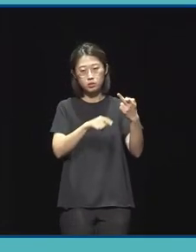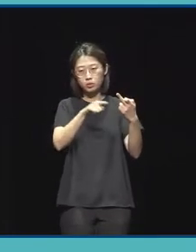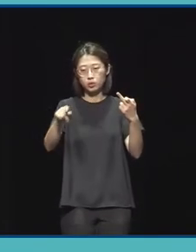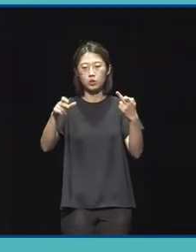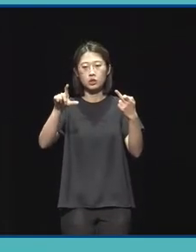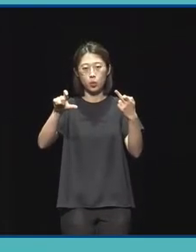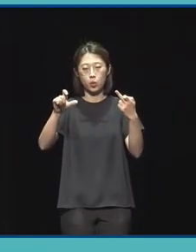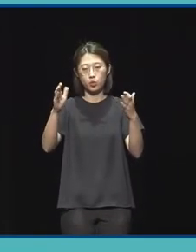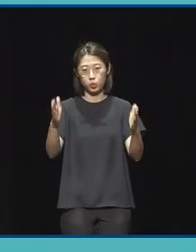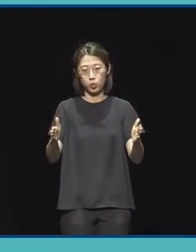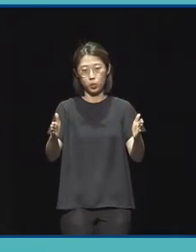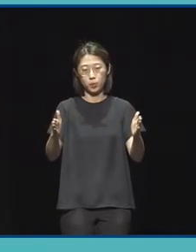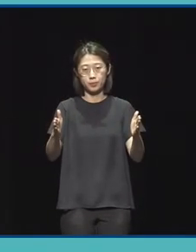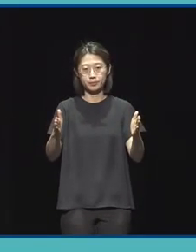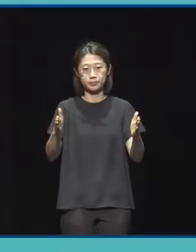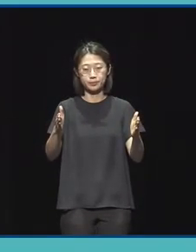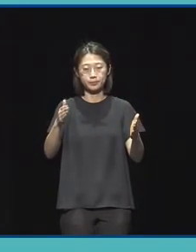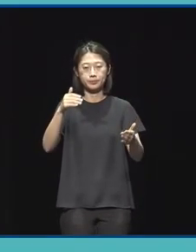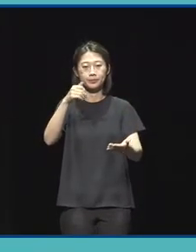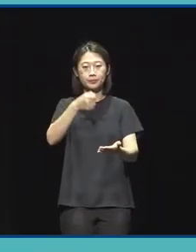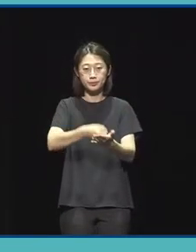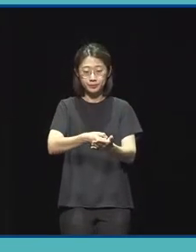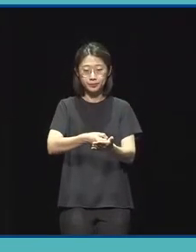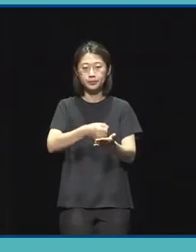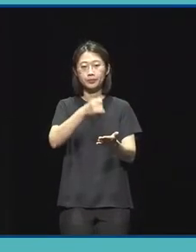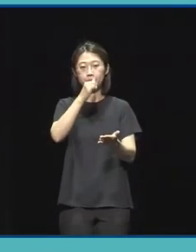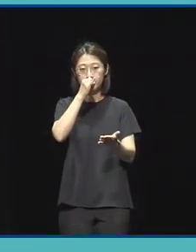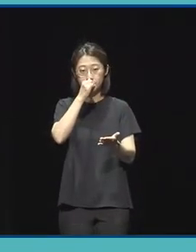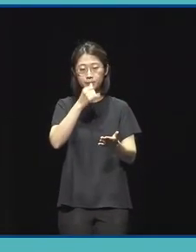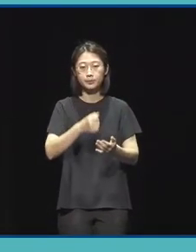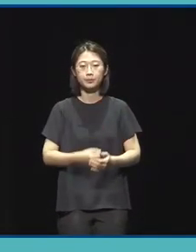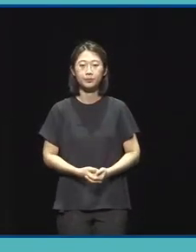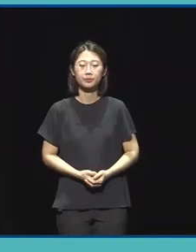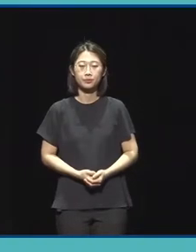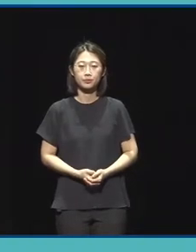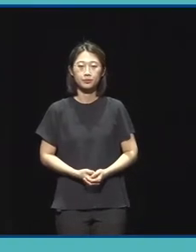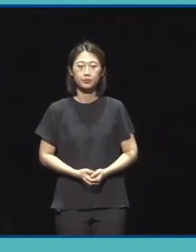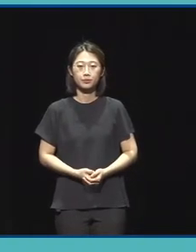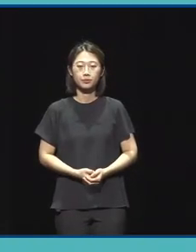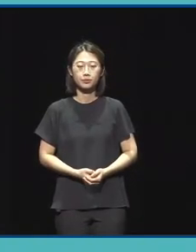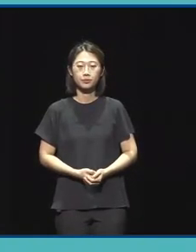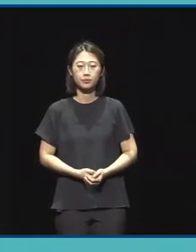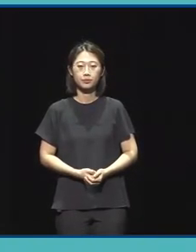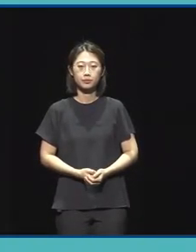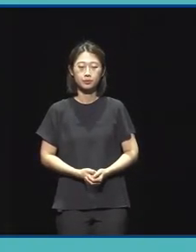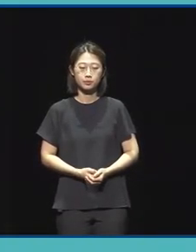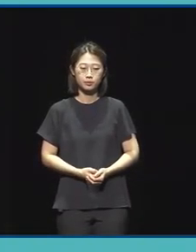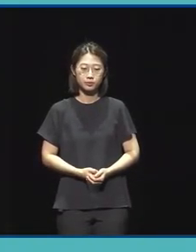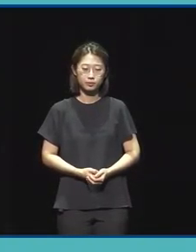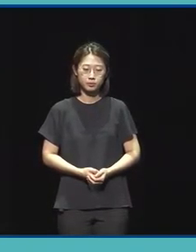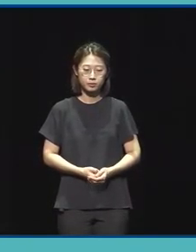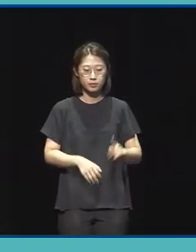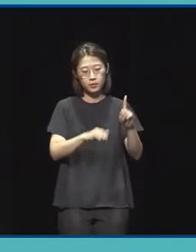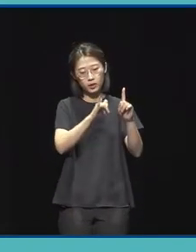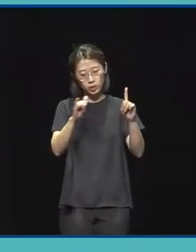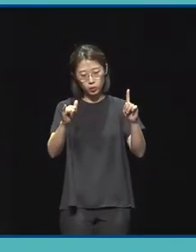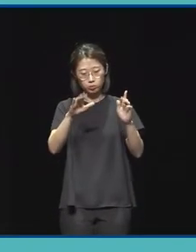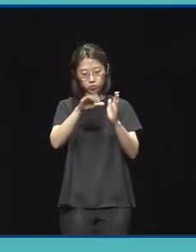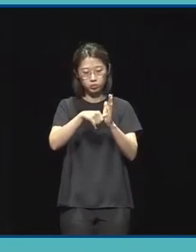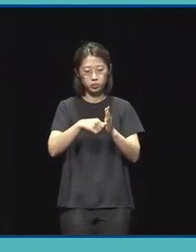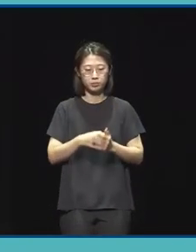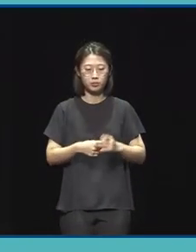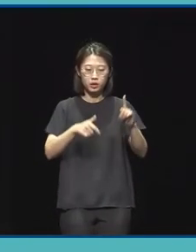저희가 맥시멈으로 저희가 매칭이 될 수 있도록 저희가 진행을 할 예정이고요 하나의 방문차는 1회